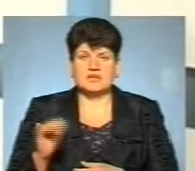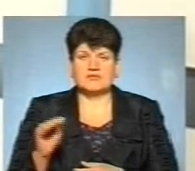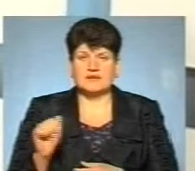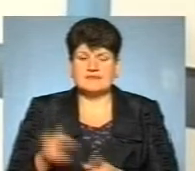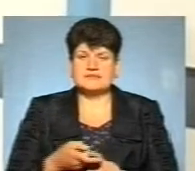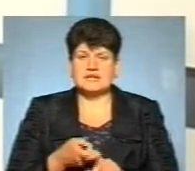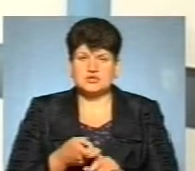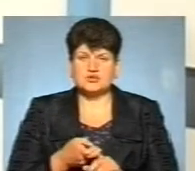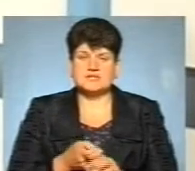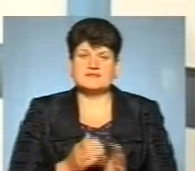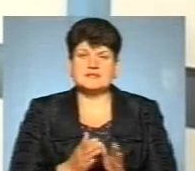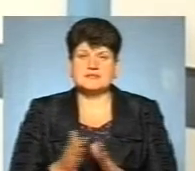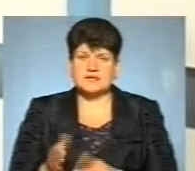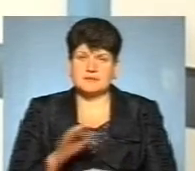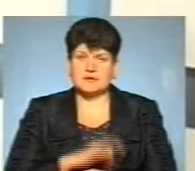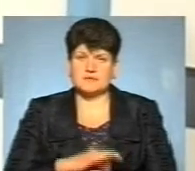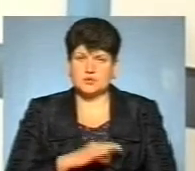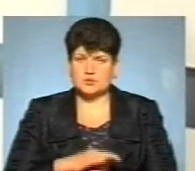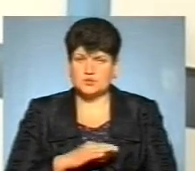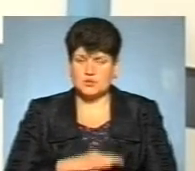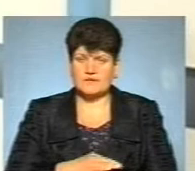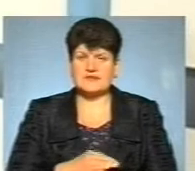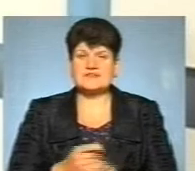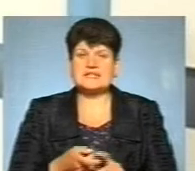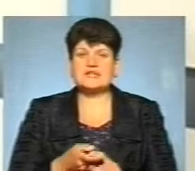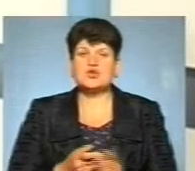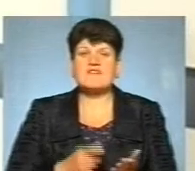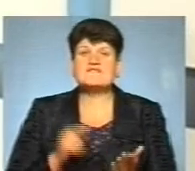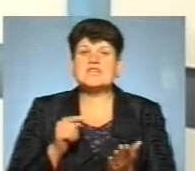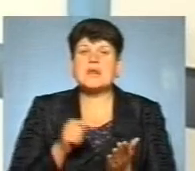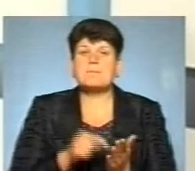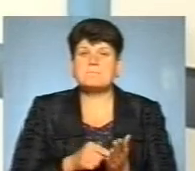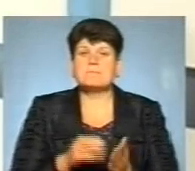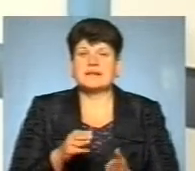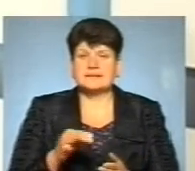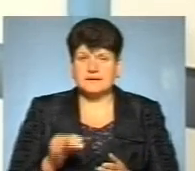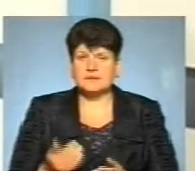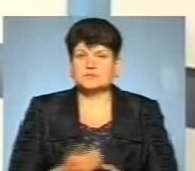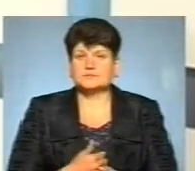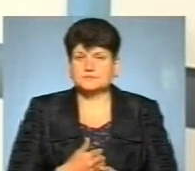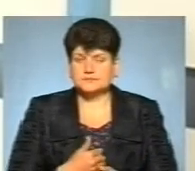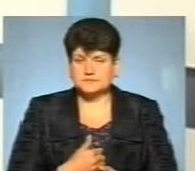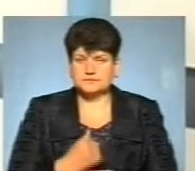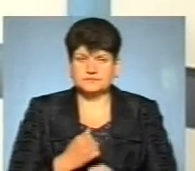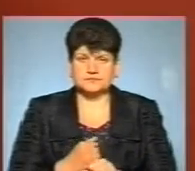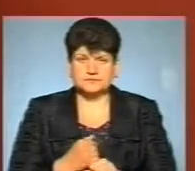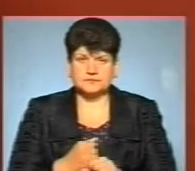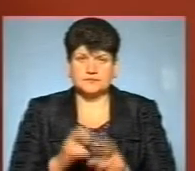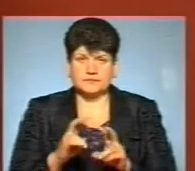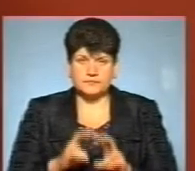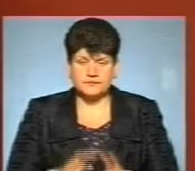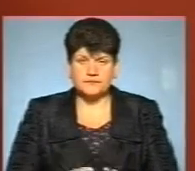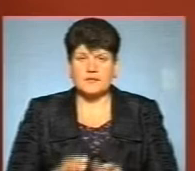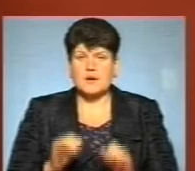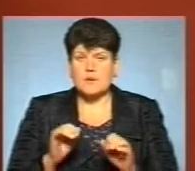яка використовується, в залежності від мети, яка переслідується конкретним обстеженням,